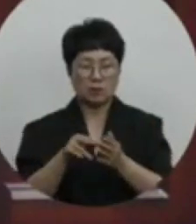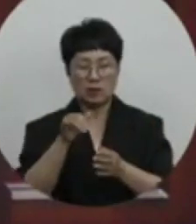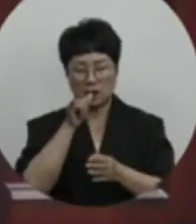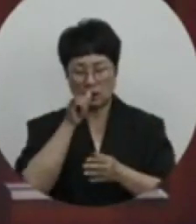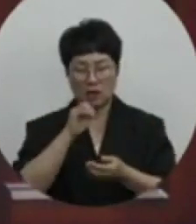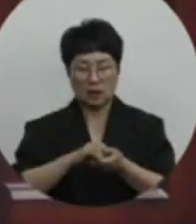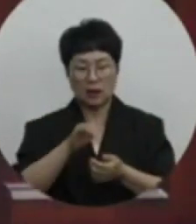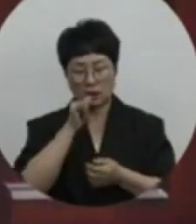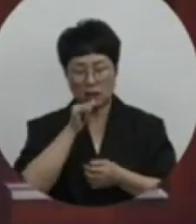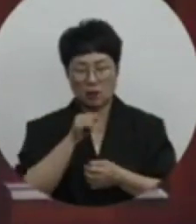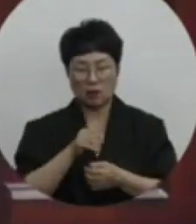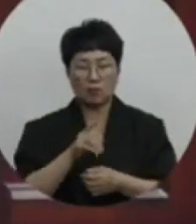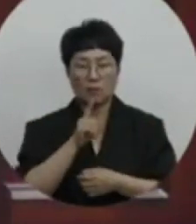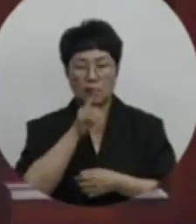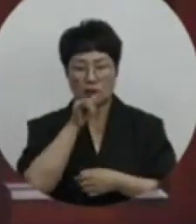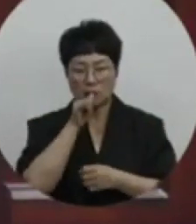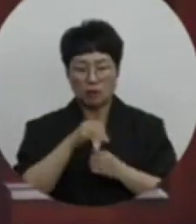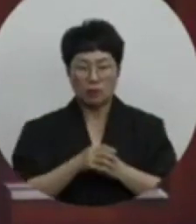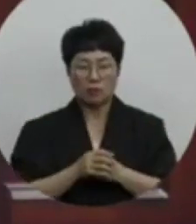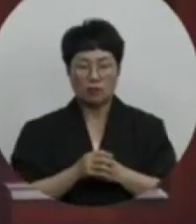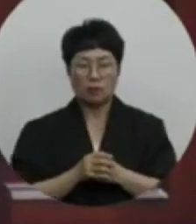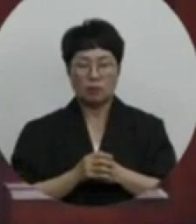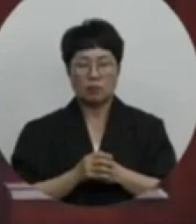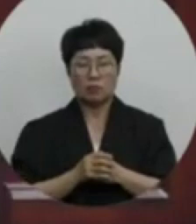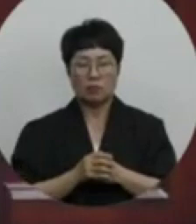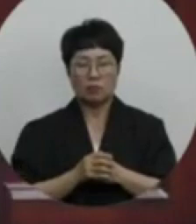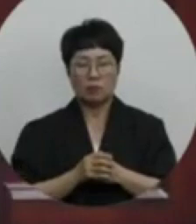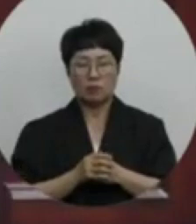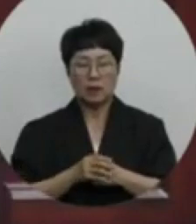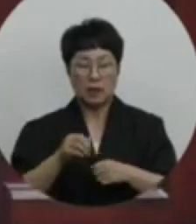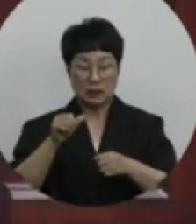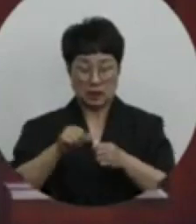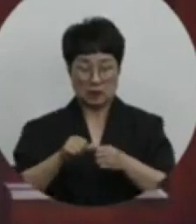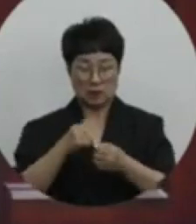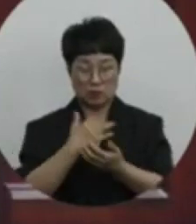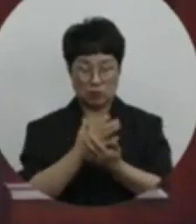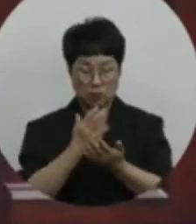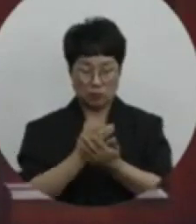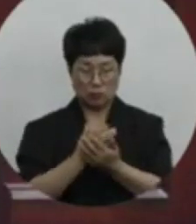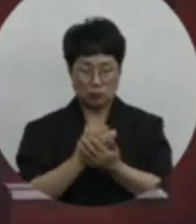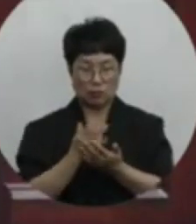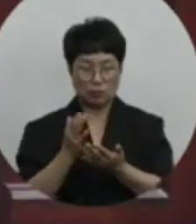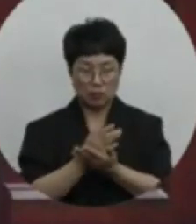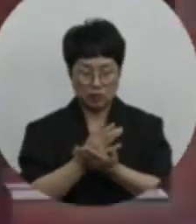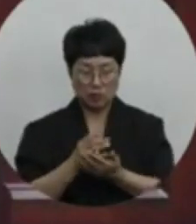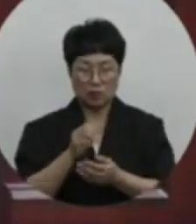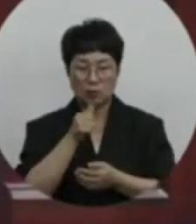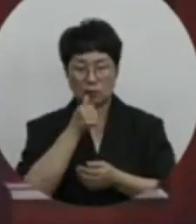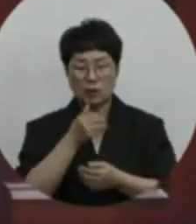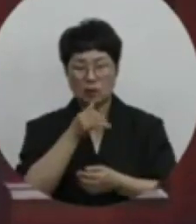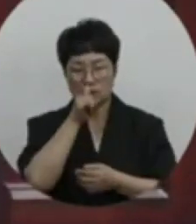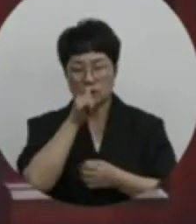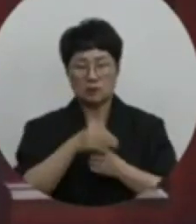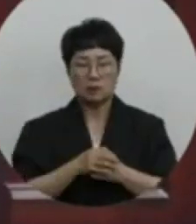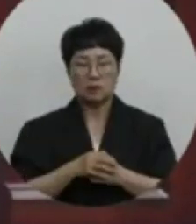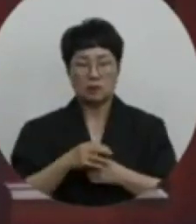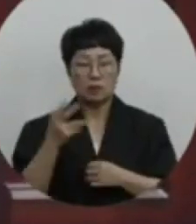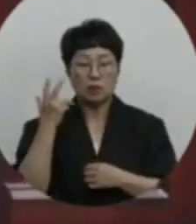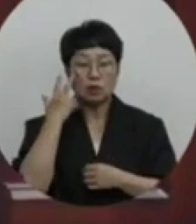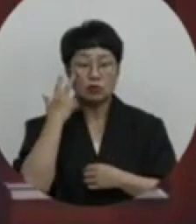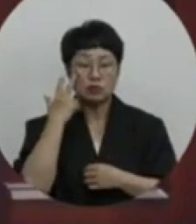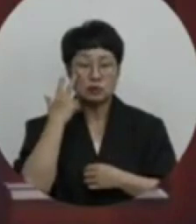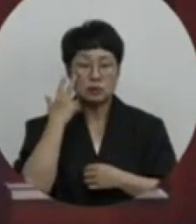말로 시작을 하며 체류 연구의 개념을 다섯 가지 유형으로 분류하여 소개하고 있습니다. 우리